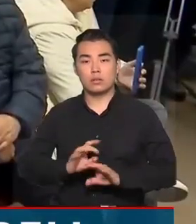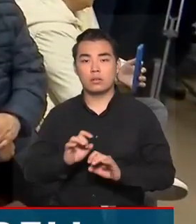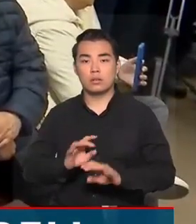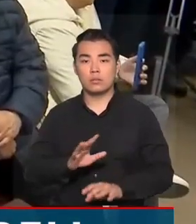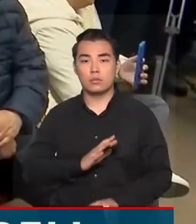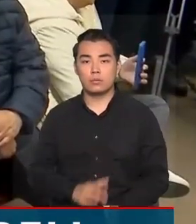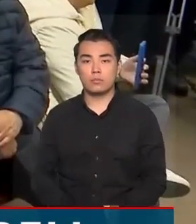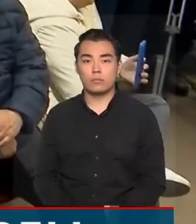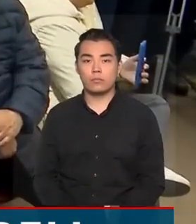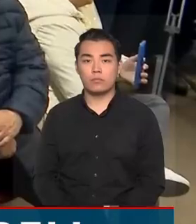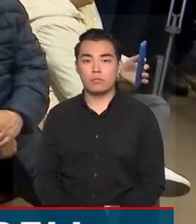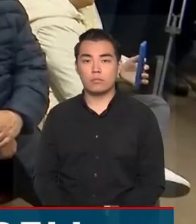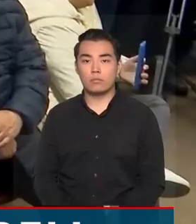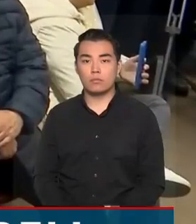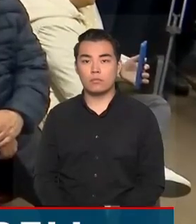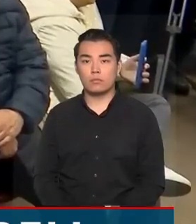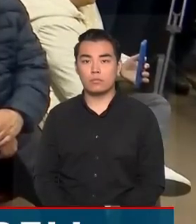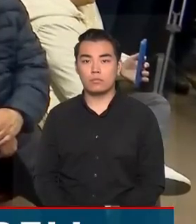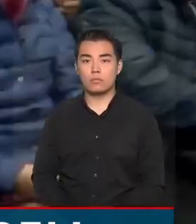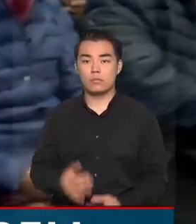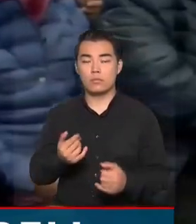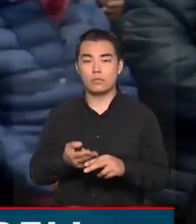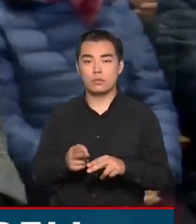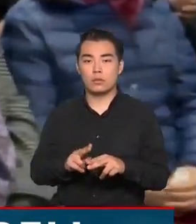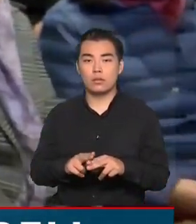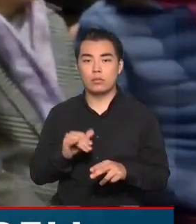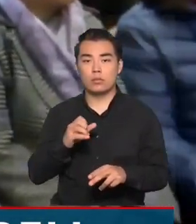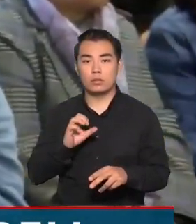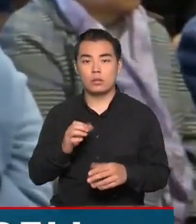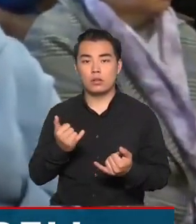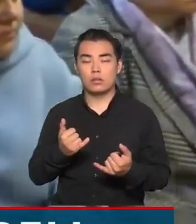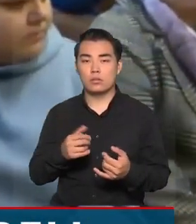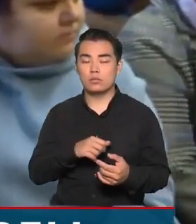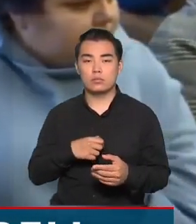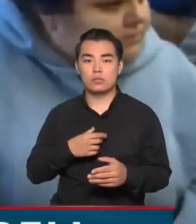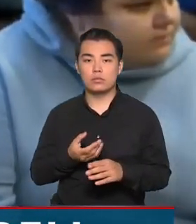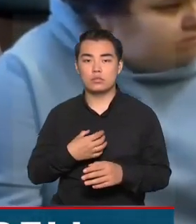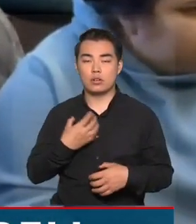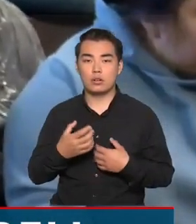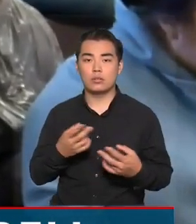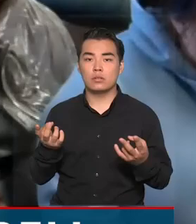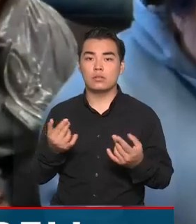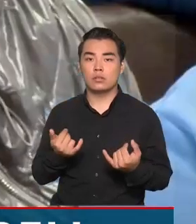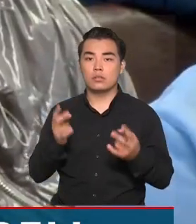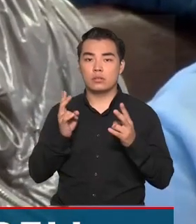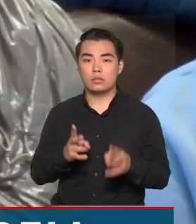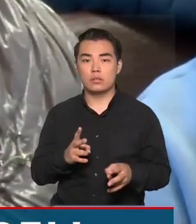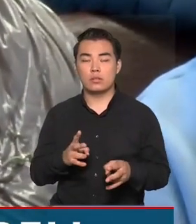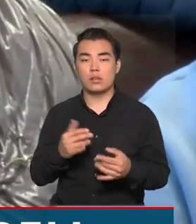бүгін орда толмас оқиға, қайғы,